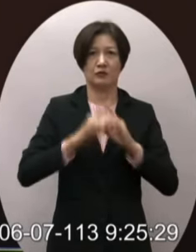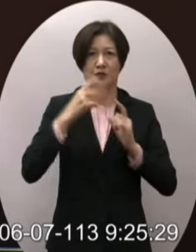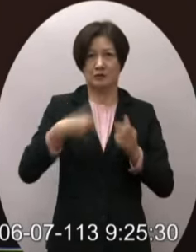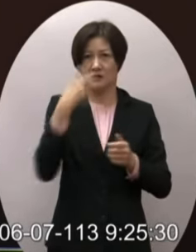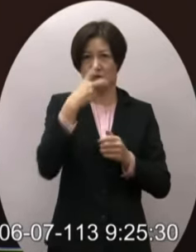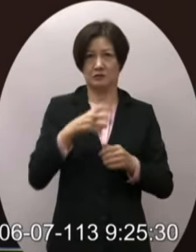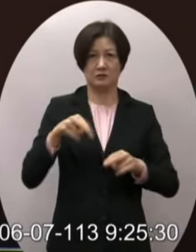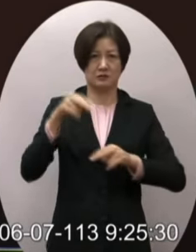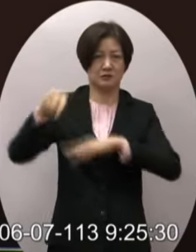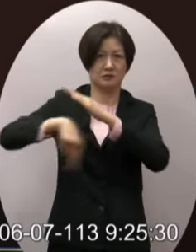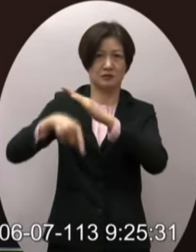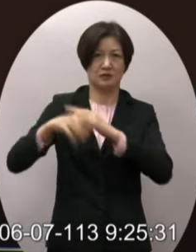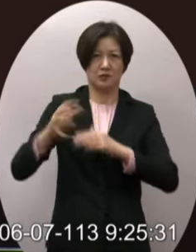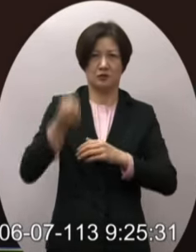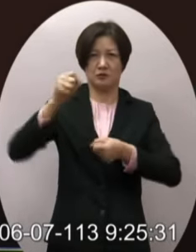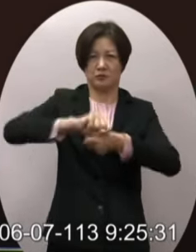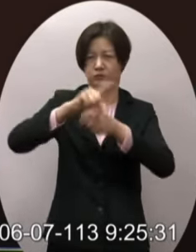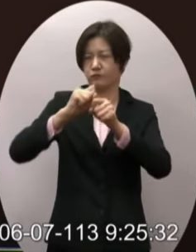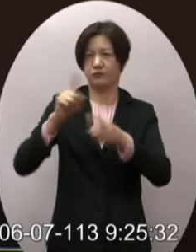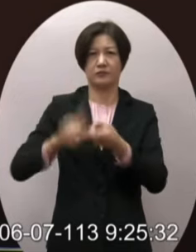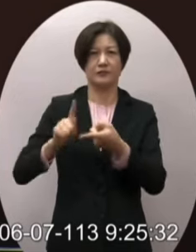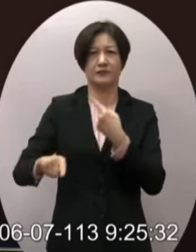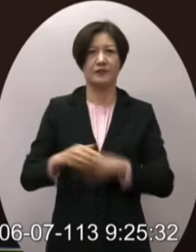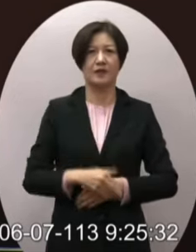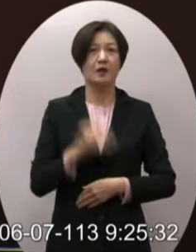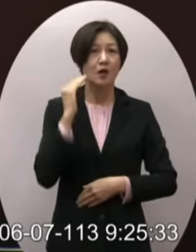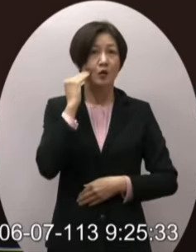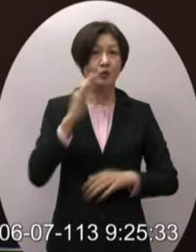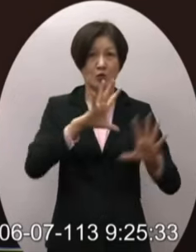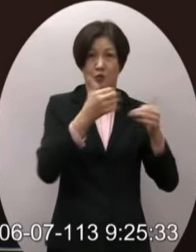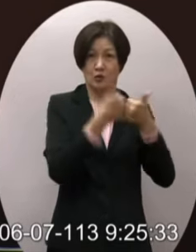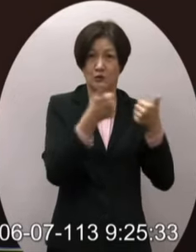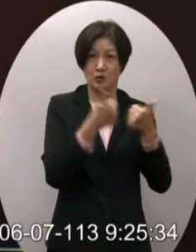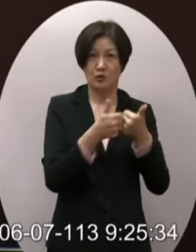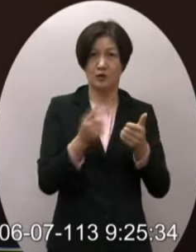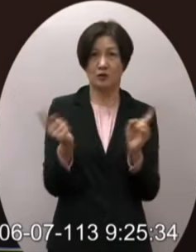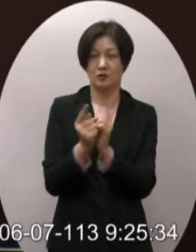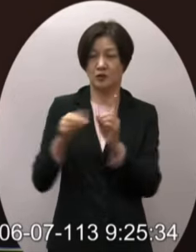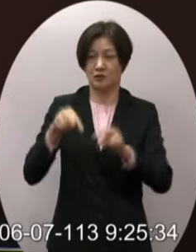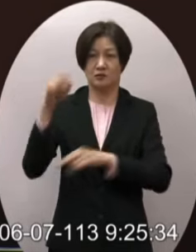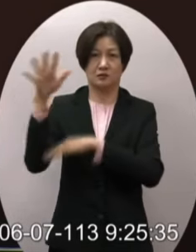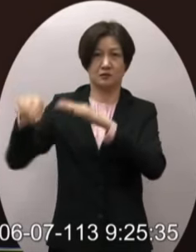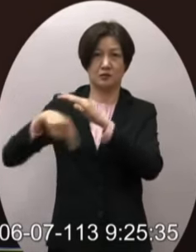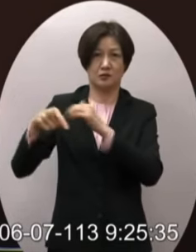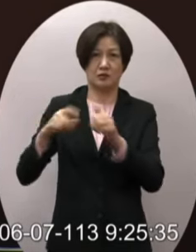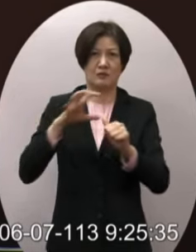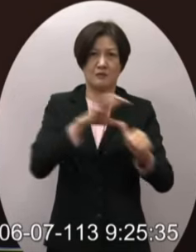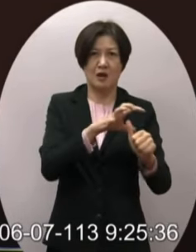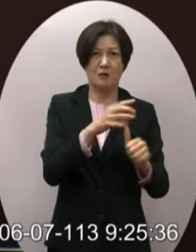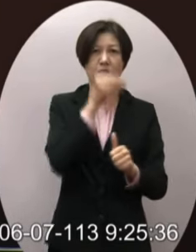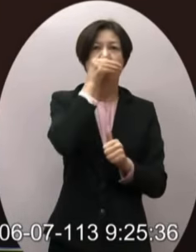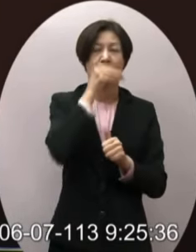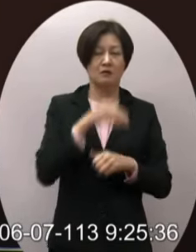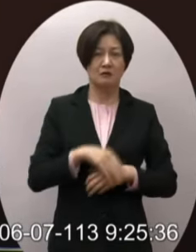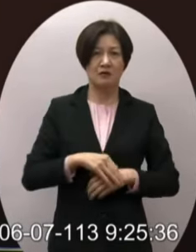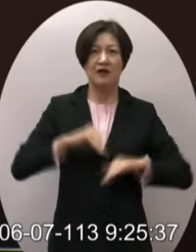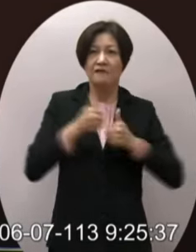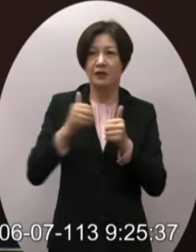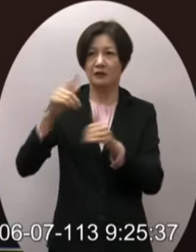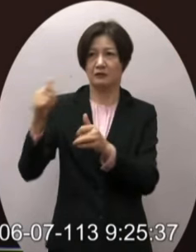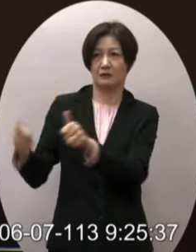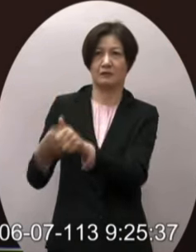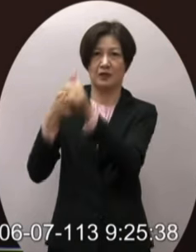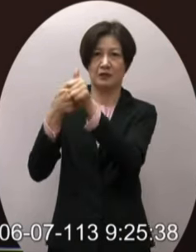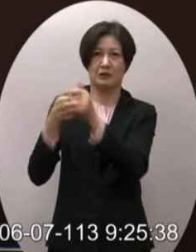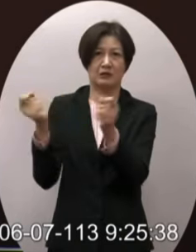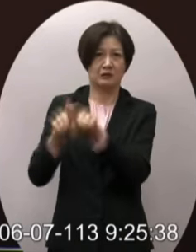政扩权。如果作为国会议员，对于行政权的扩张与打压默不作声，甘于成为行政院的辖下机关，